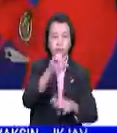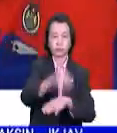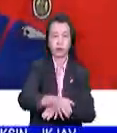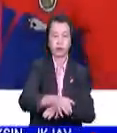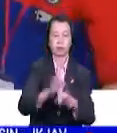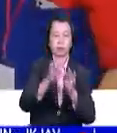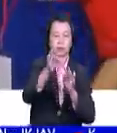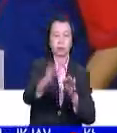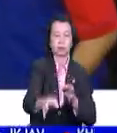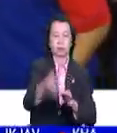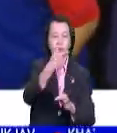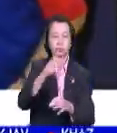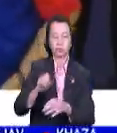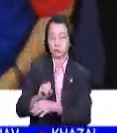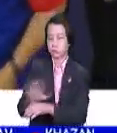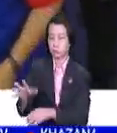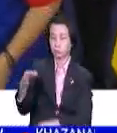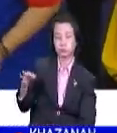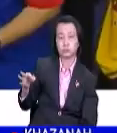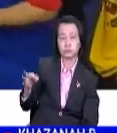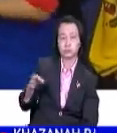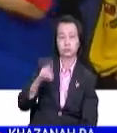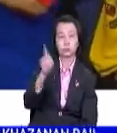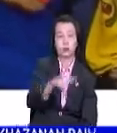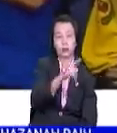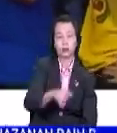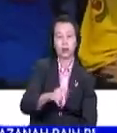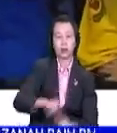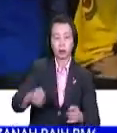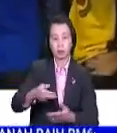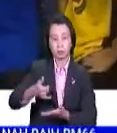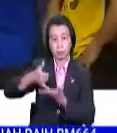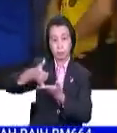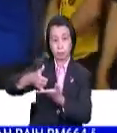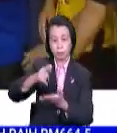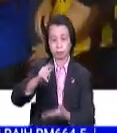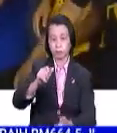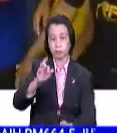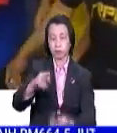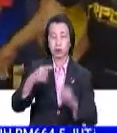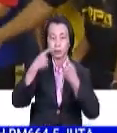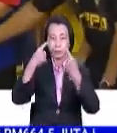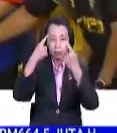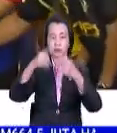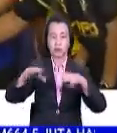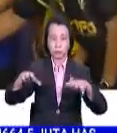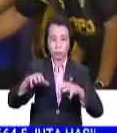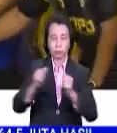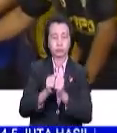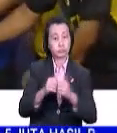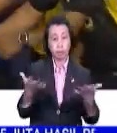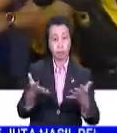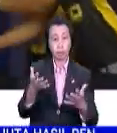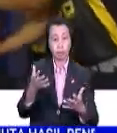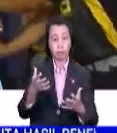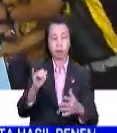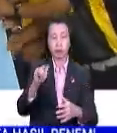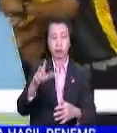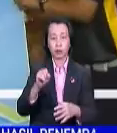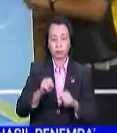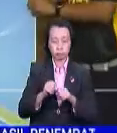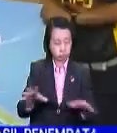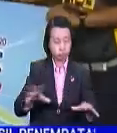dibatalkan berikutan pandemik COVID-19, namun Piala Tun Abdul Razak 2020 berjaya dilangsungkan tanpa sebarang isu